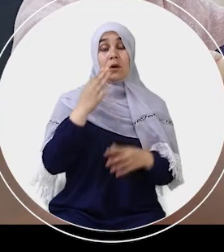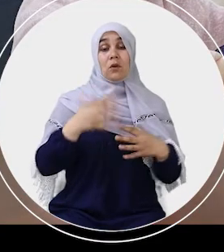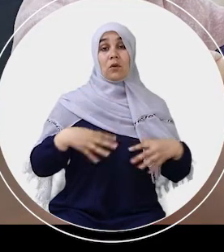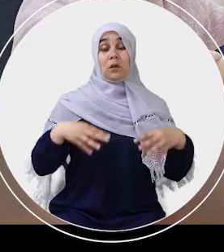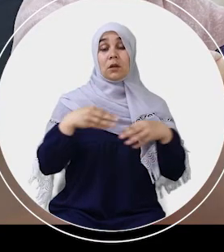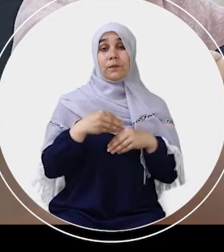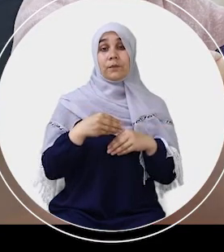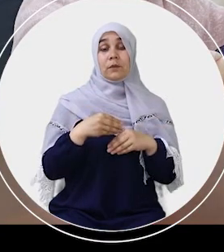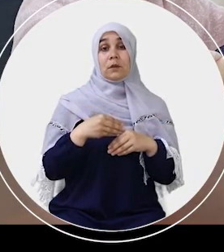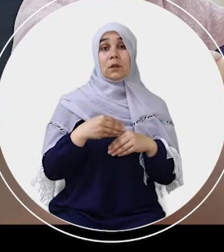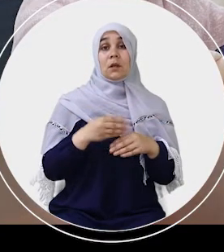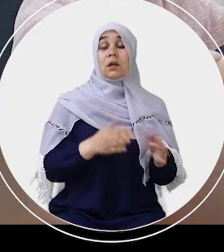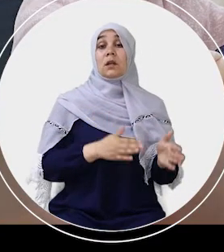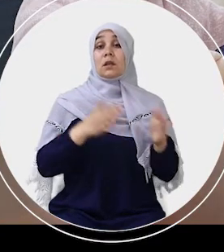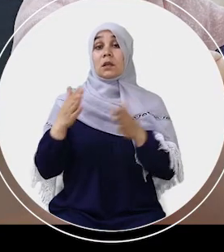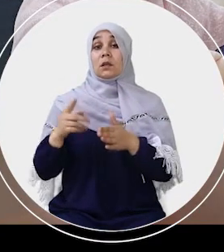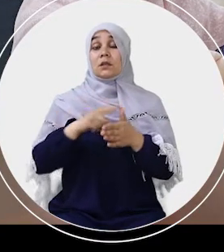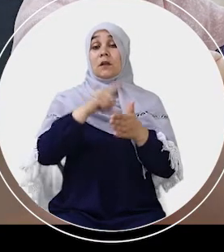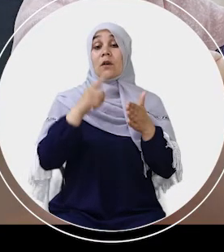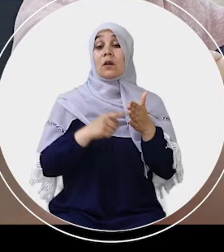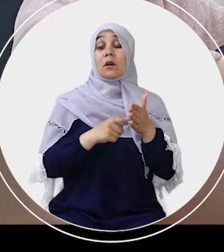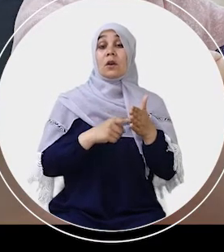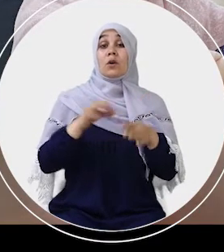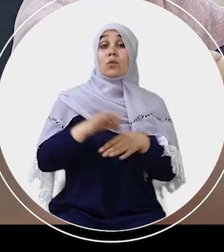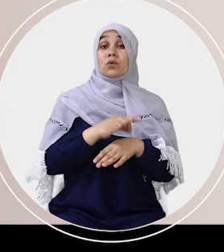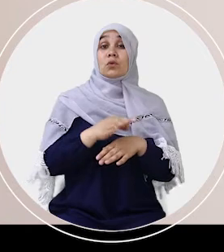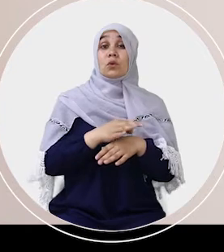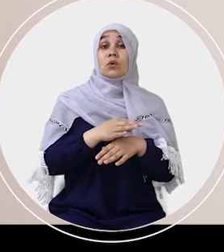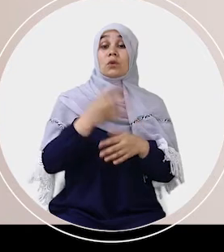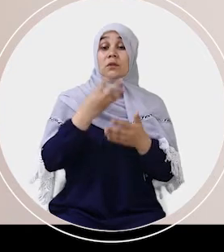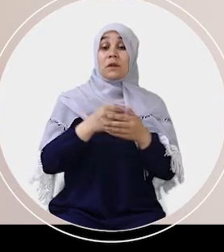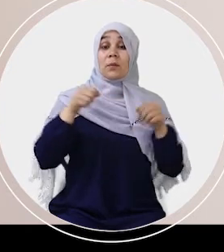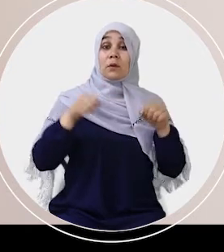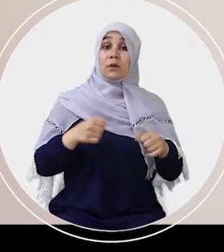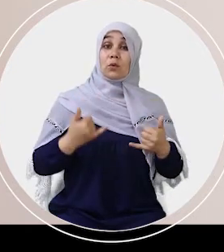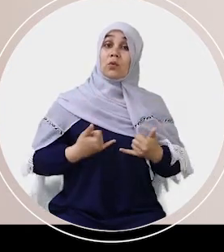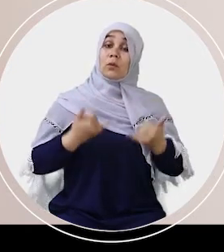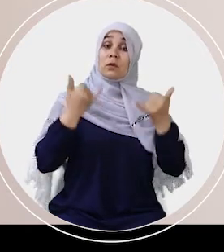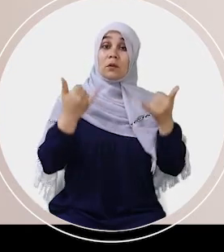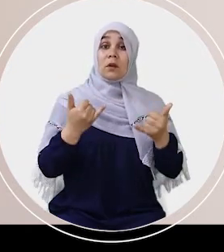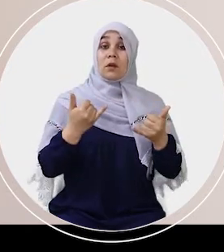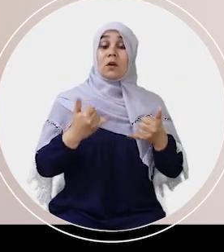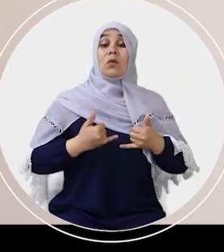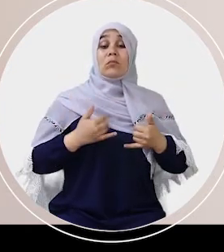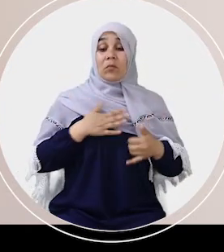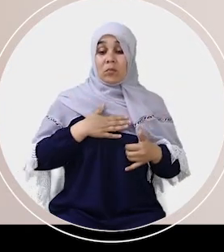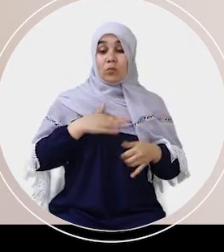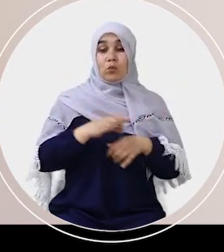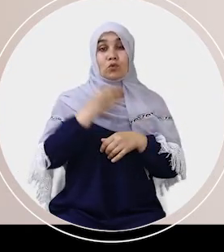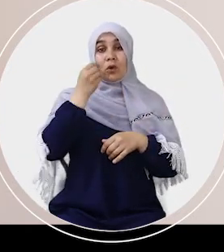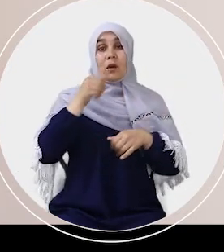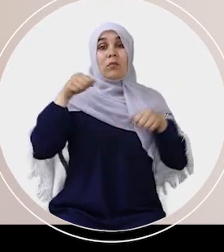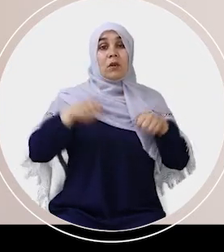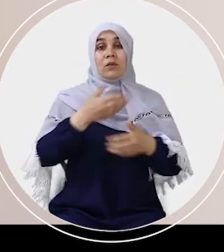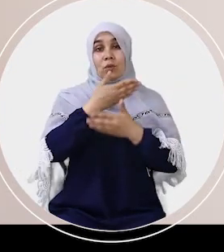oilalar. Keyingi savol, turmush o'rtog'ingiz huquqlaringiz hurmat qiladimi? Huquqimni yo'q deb hisoblaydi deb